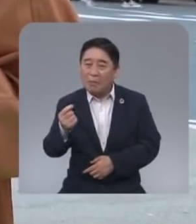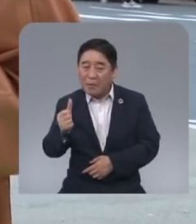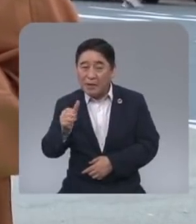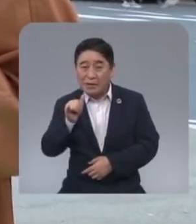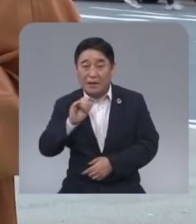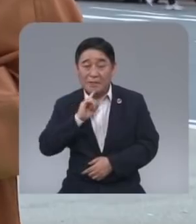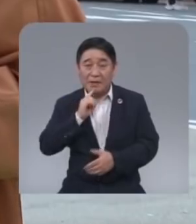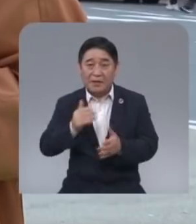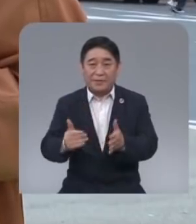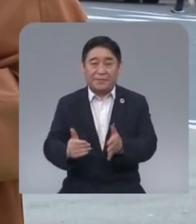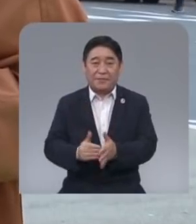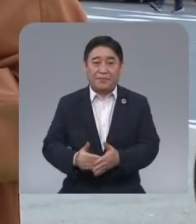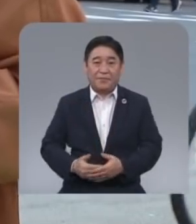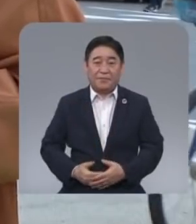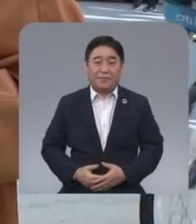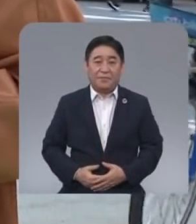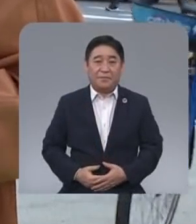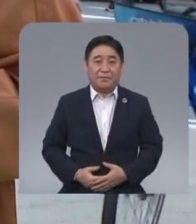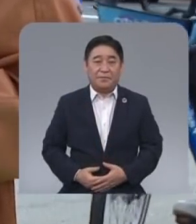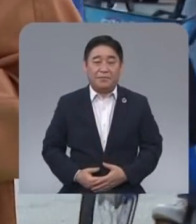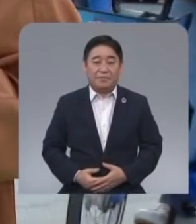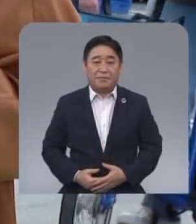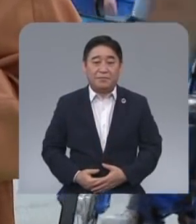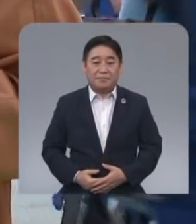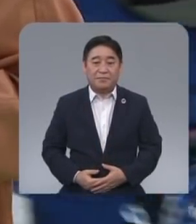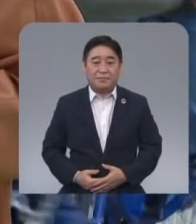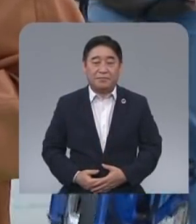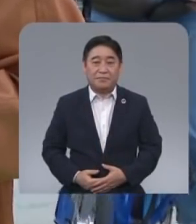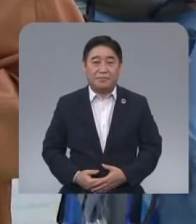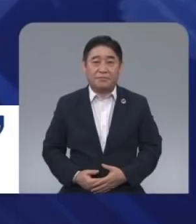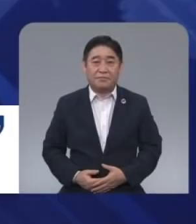겁니다. 뉴욕에서 KBS 뉴스 한보경입니다.